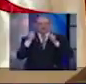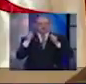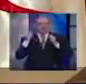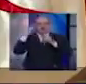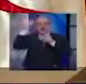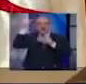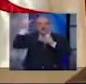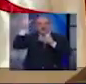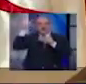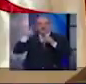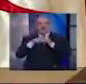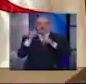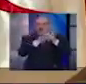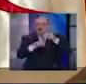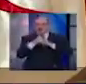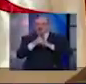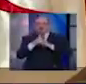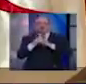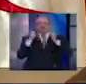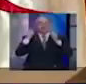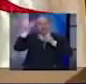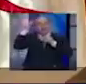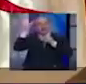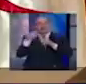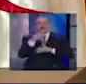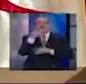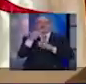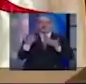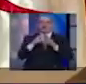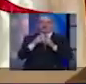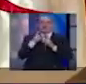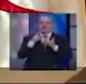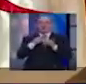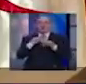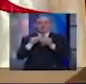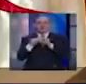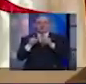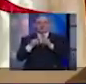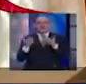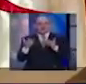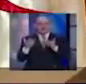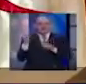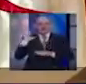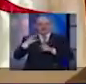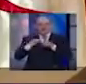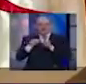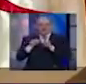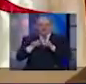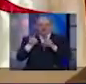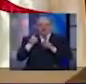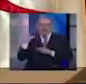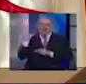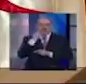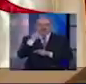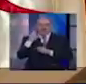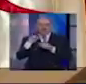180 millions de dollars de dettes. Il reste tous les bonnes qui habitent Catherine. C'est le mouchkil. عطينا الحلول بريزيدون دو ريبوبليك في الانترفيو هذه ما